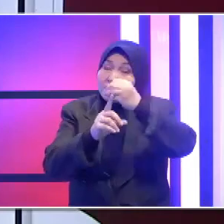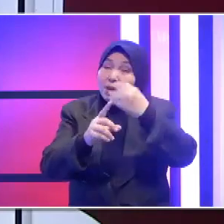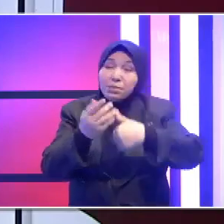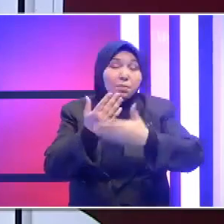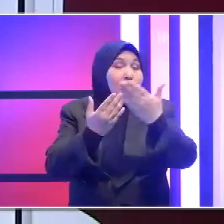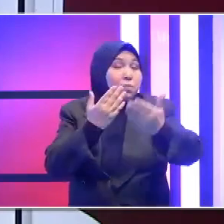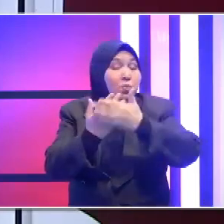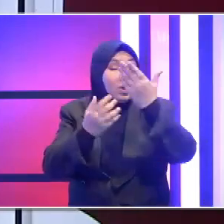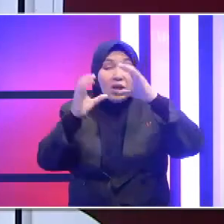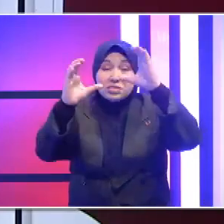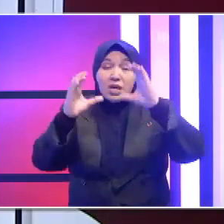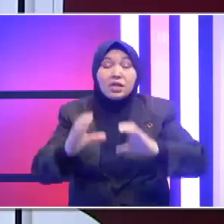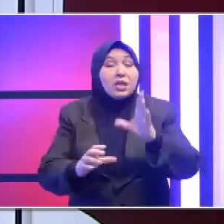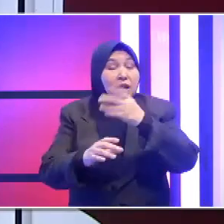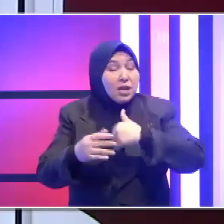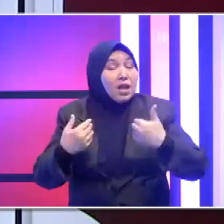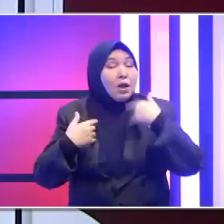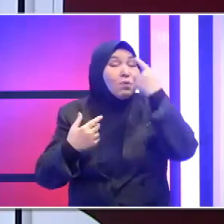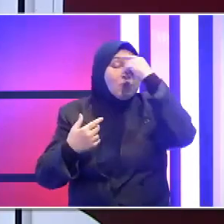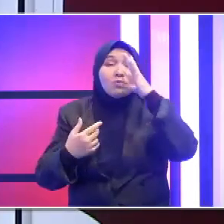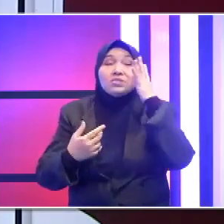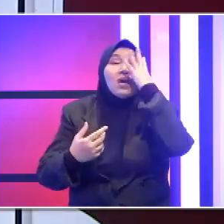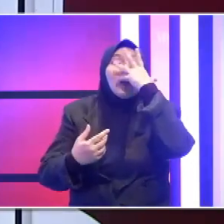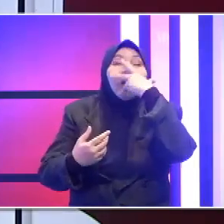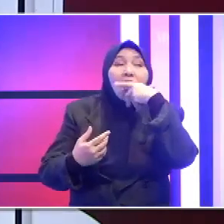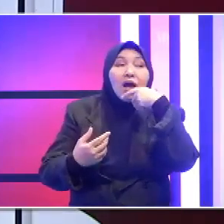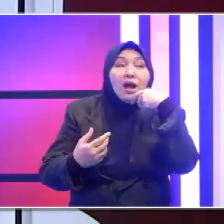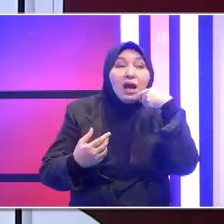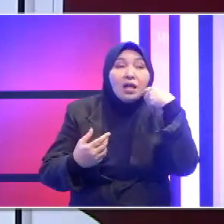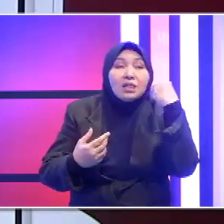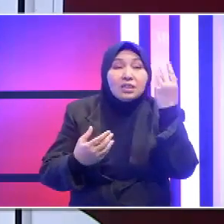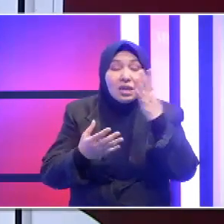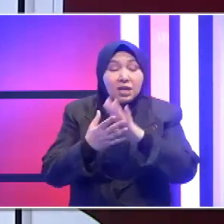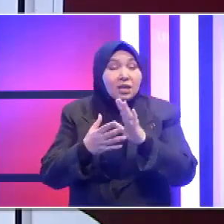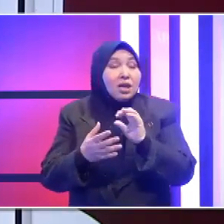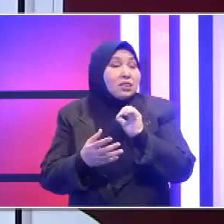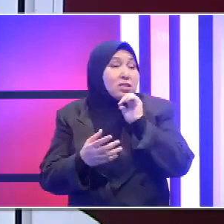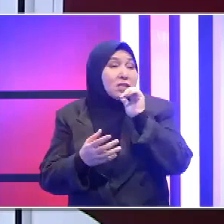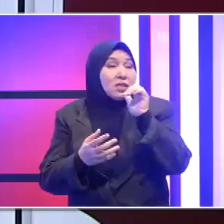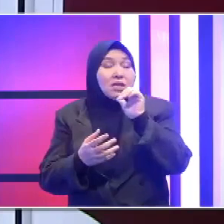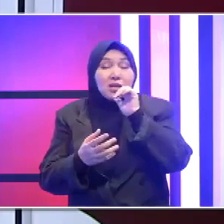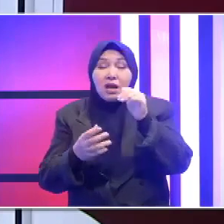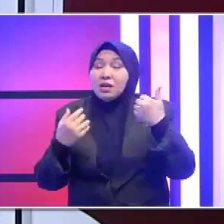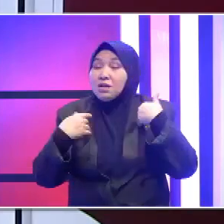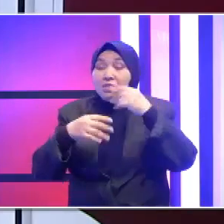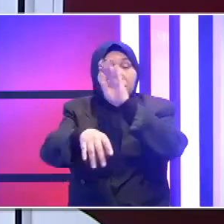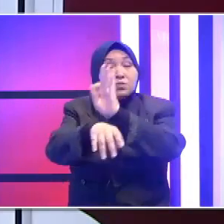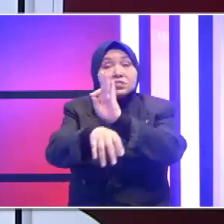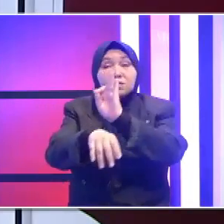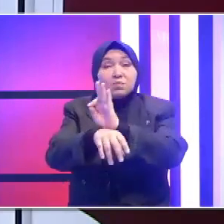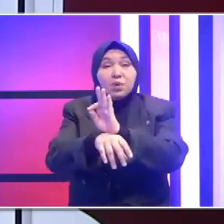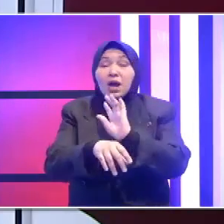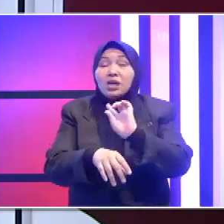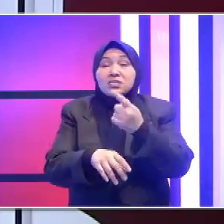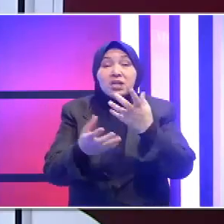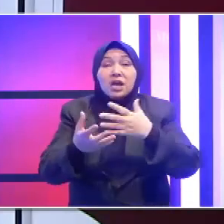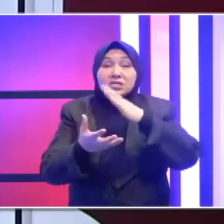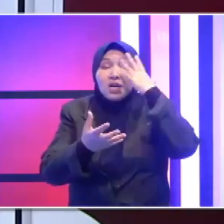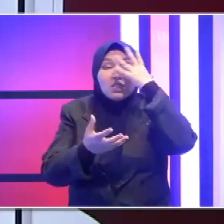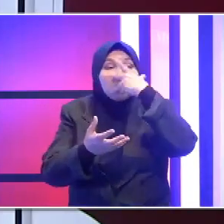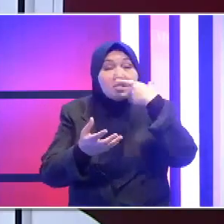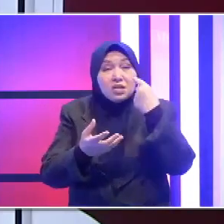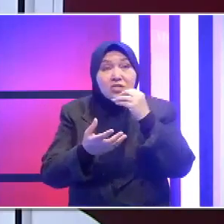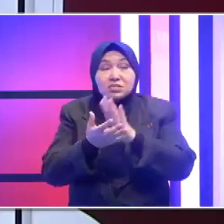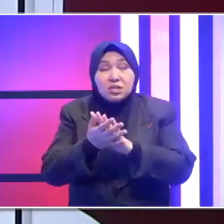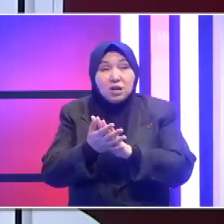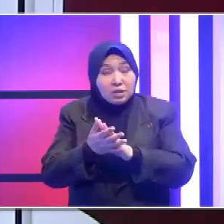Pemuda cara dan j adalah untuk cantik-cantik itu maksudnya tidak pun mempunyai fungsi sangat Phonska dan Allah untuk kita terus